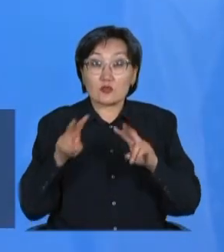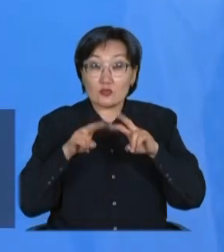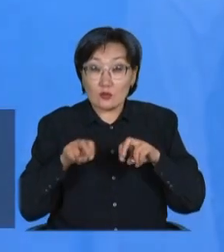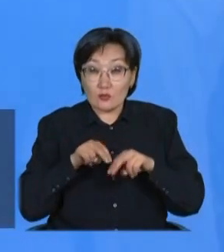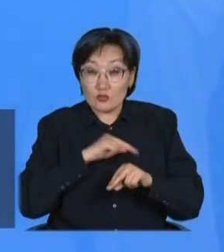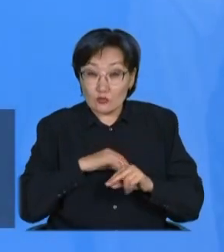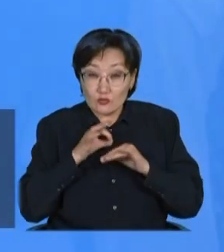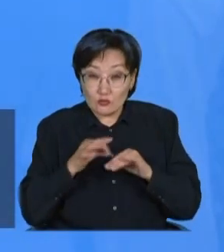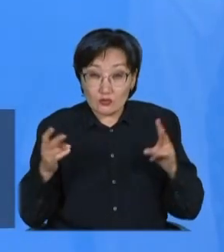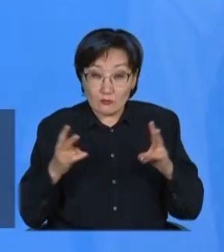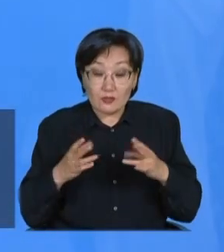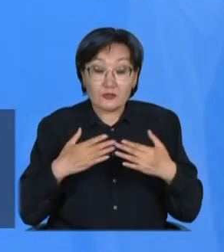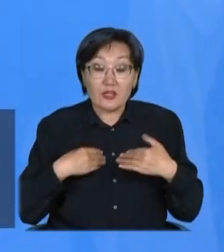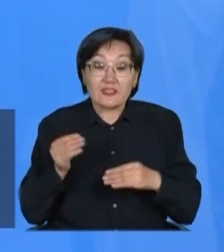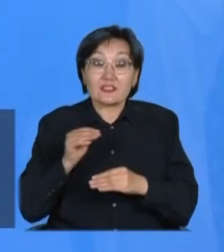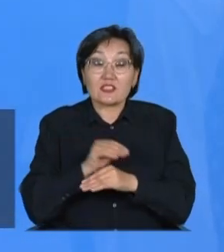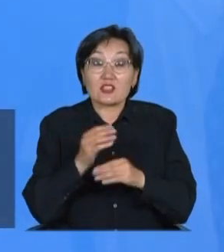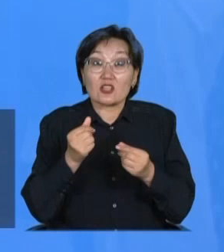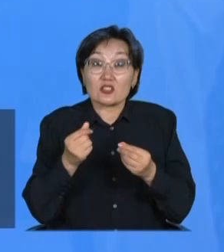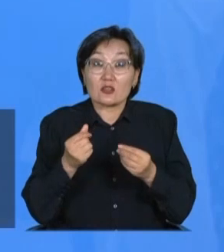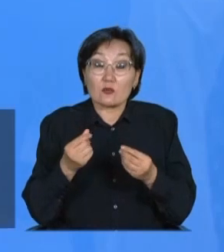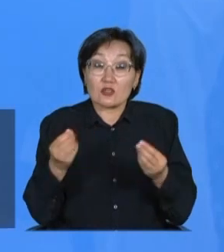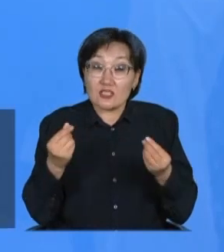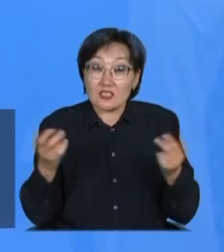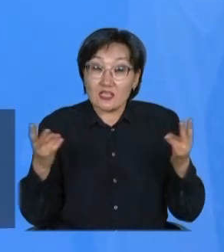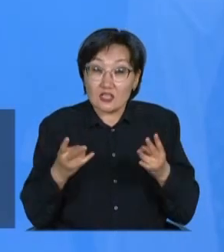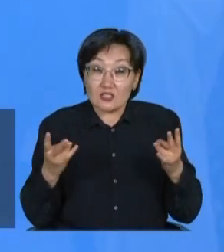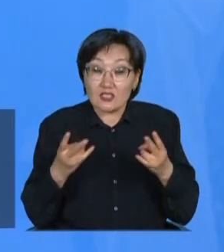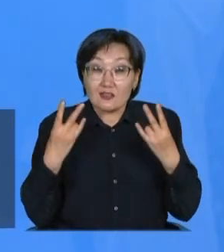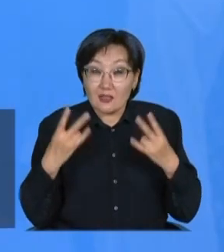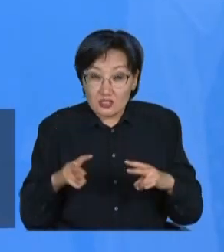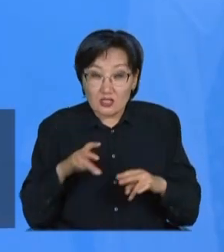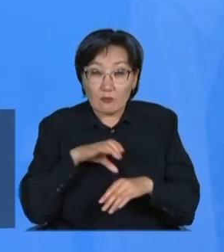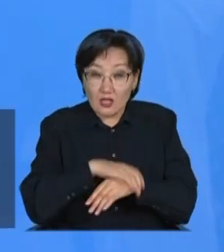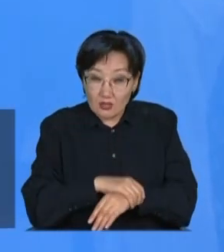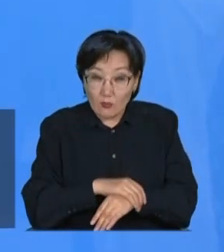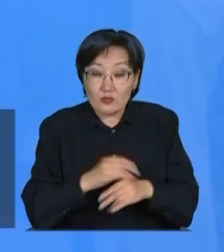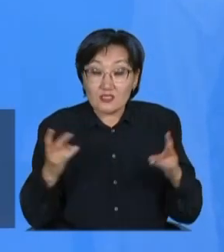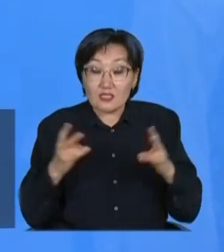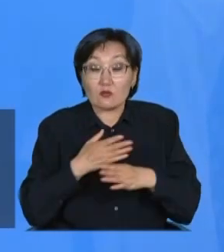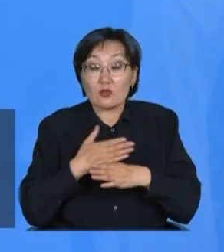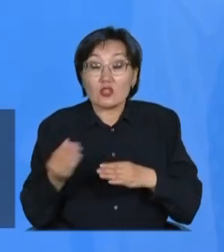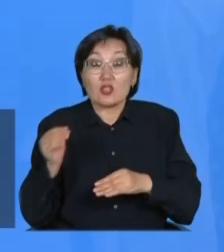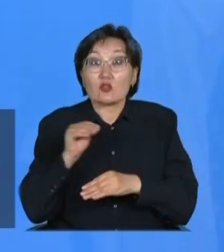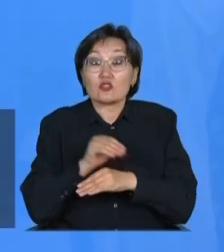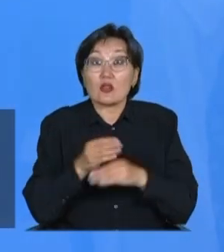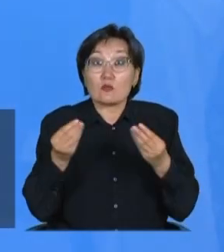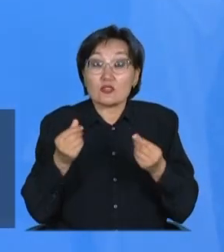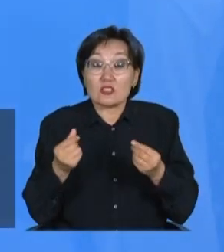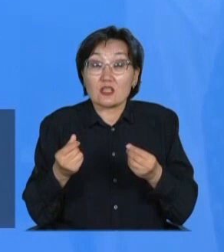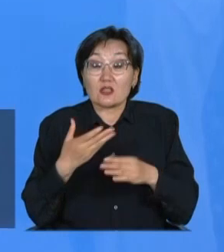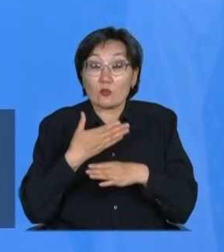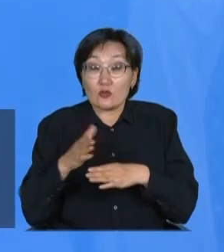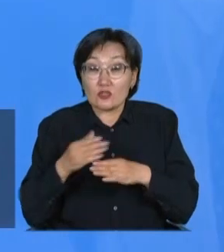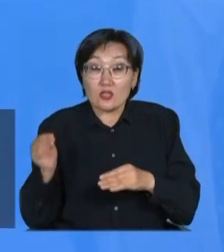жұмысын бітіруіміз керек. Бізге қосымша қаражат қажет емес анықтауымыз керек. Содан кейін барып қосымша бюджеттен ақша бөліну